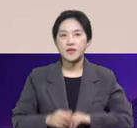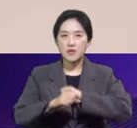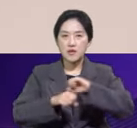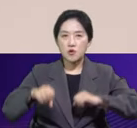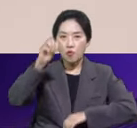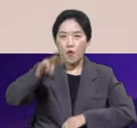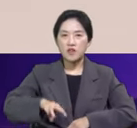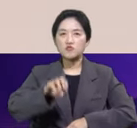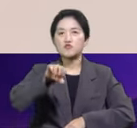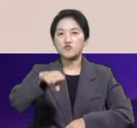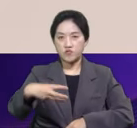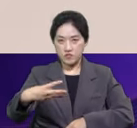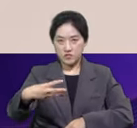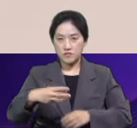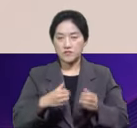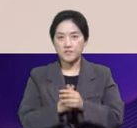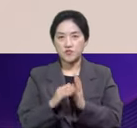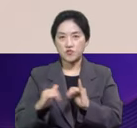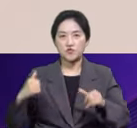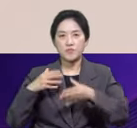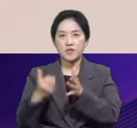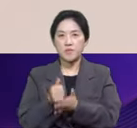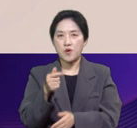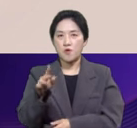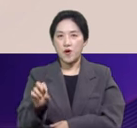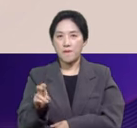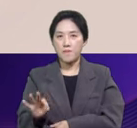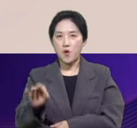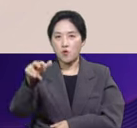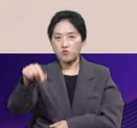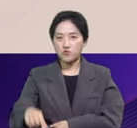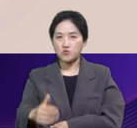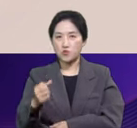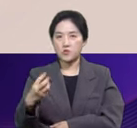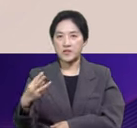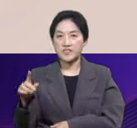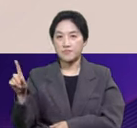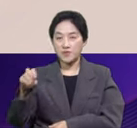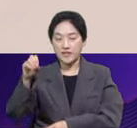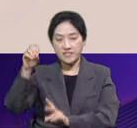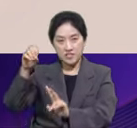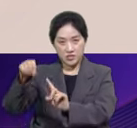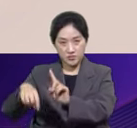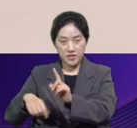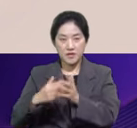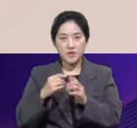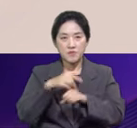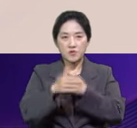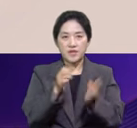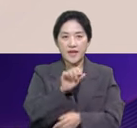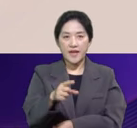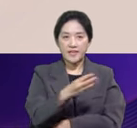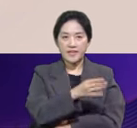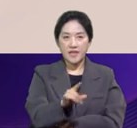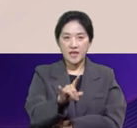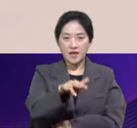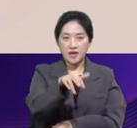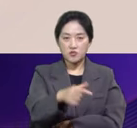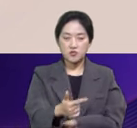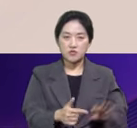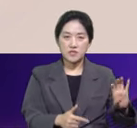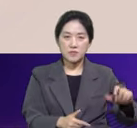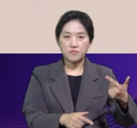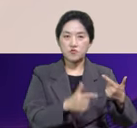계속해서 경기 광주 을입니다. 국민의힘 황명주 후보 53.1%로 현재 1위, 민주당 안태준 후보